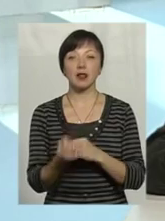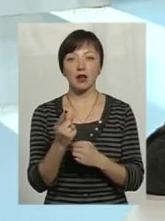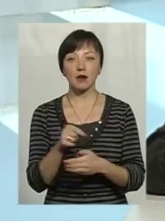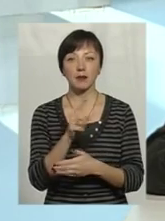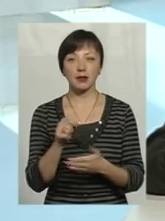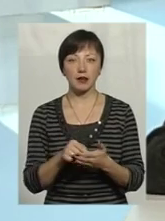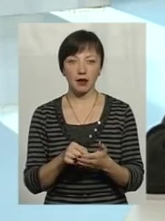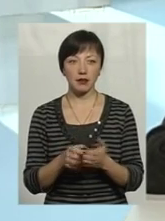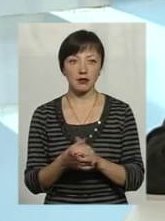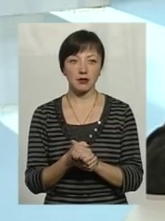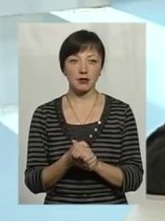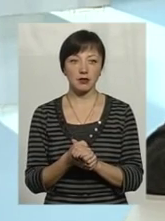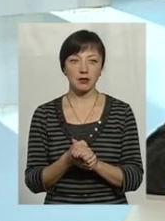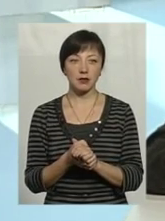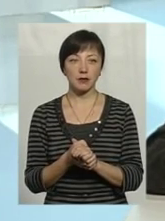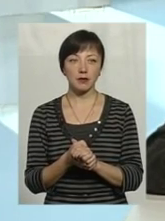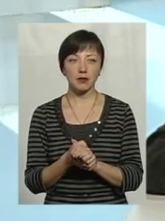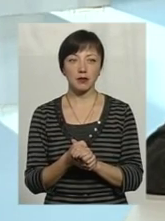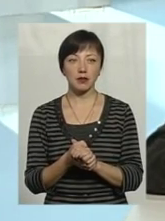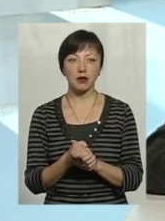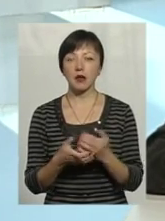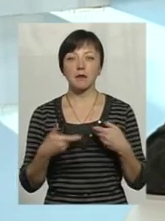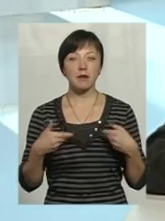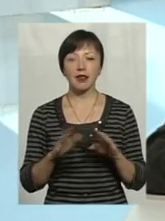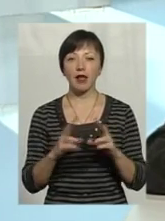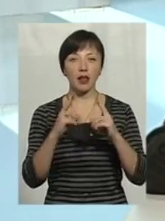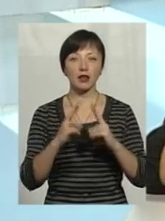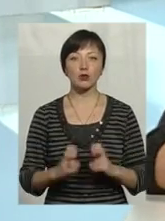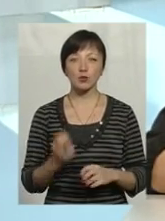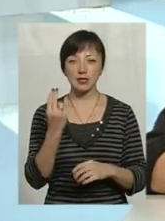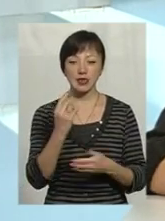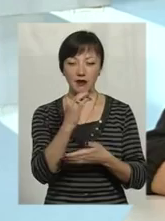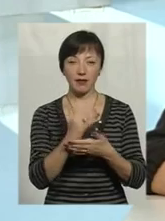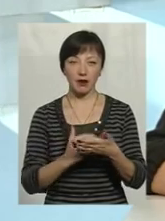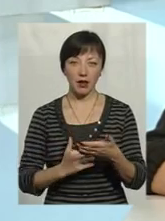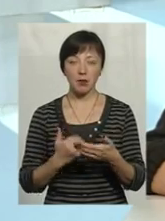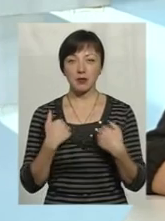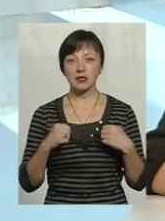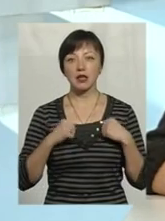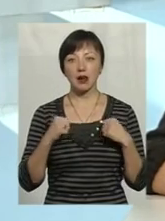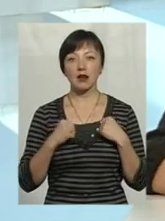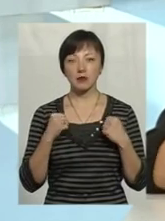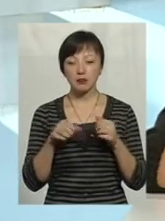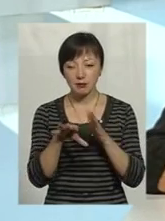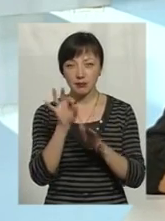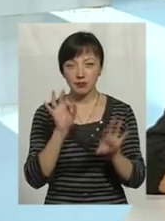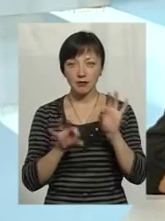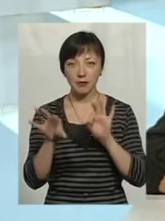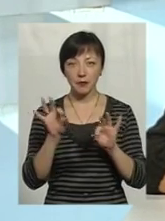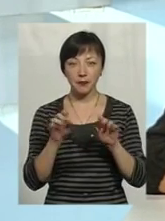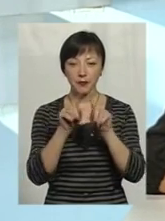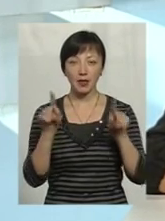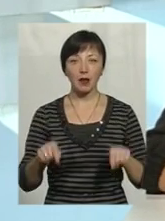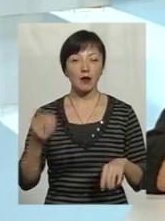питання. Так, от я скажу, ми не аналізуємо просто цифри в декларації, ми стараємося витягнути